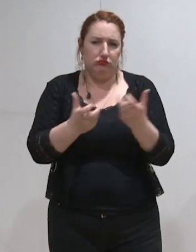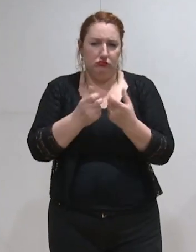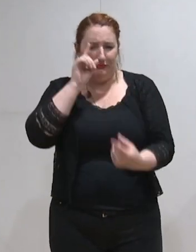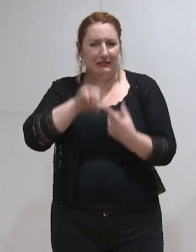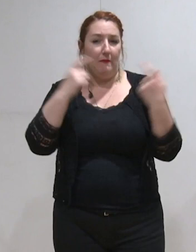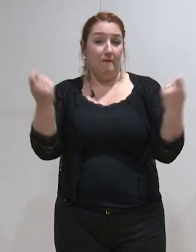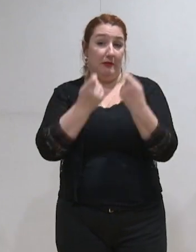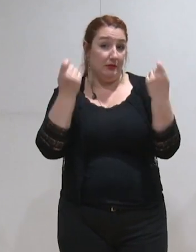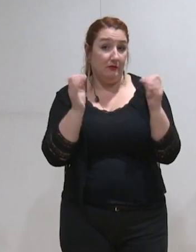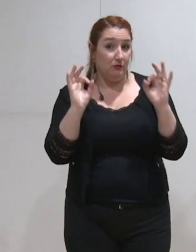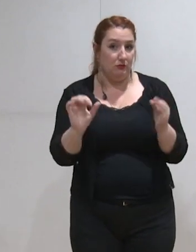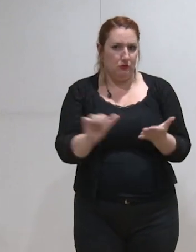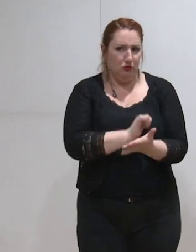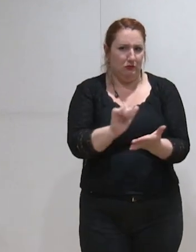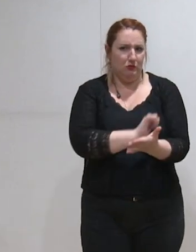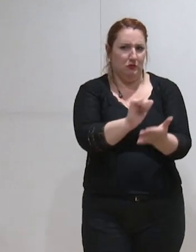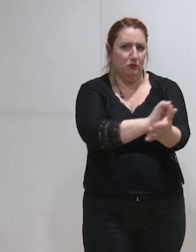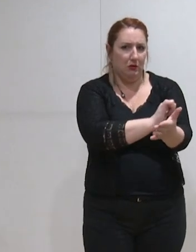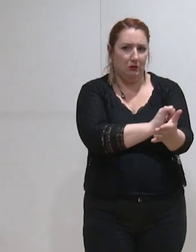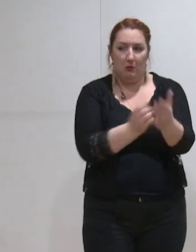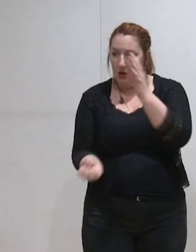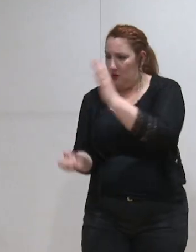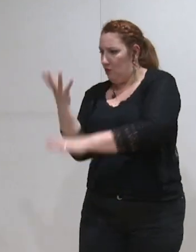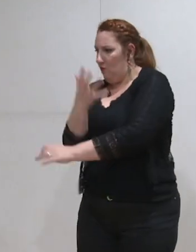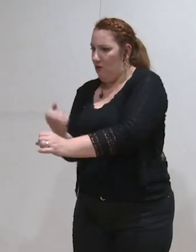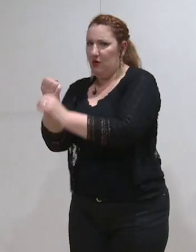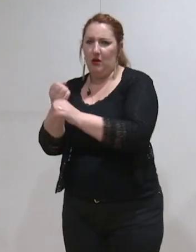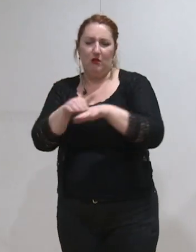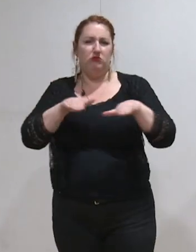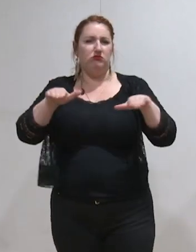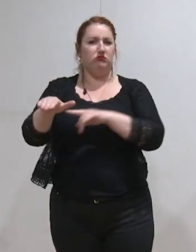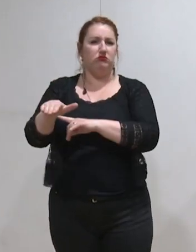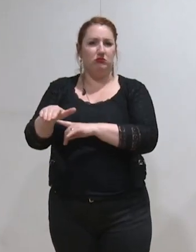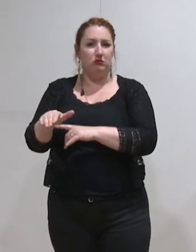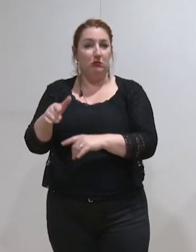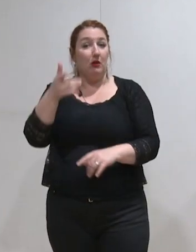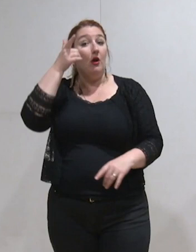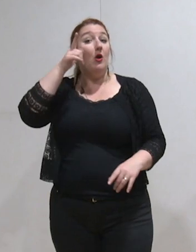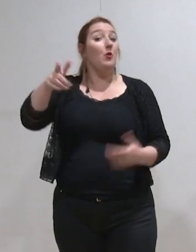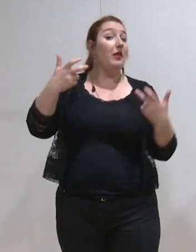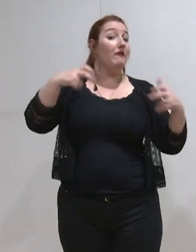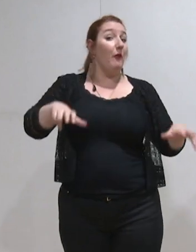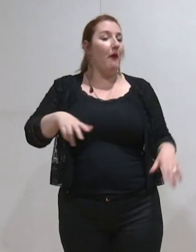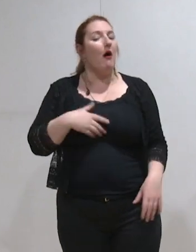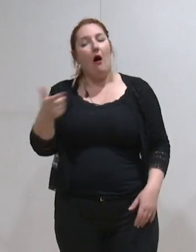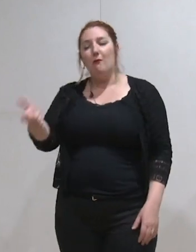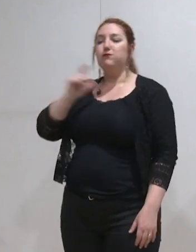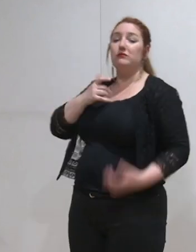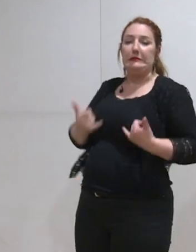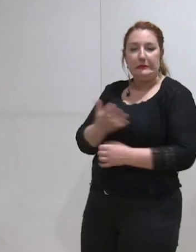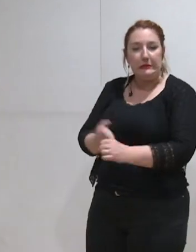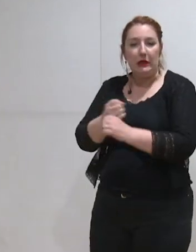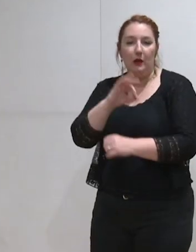des festivals puisqu'on en supprime un certain nombre puis on en crée un nouveau que les Lionnais les Lonis n'ont pas voulu bon